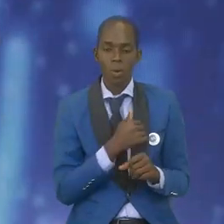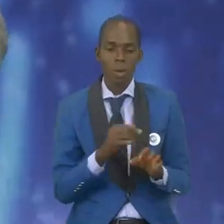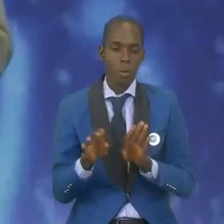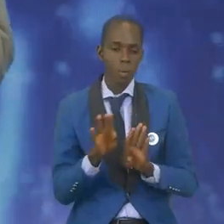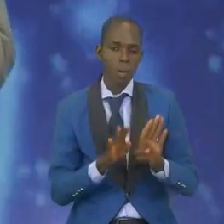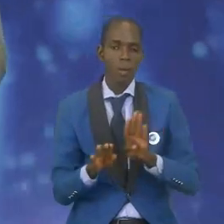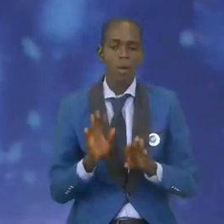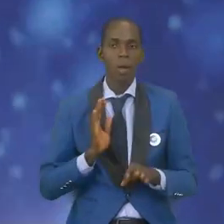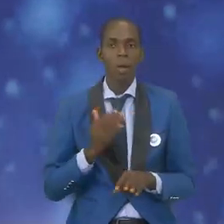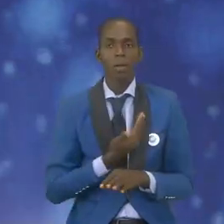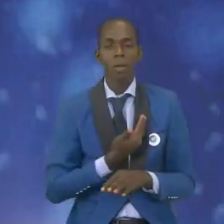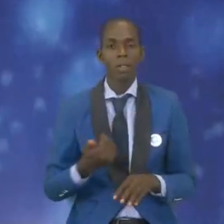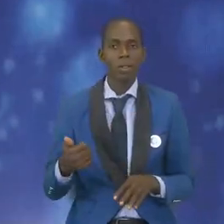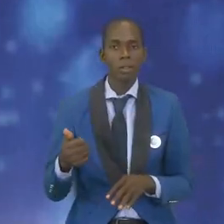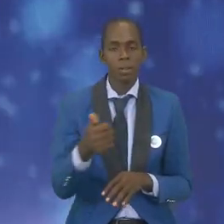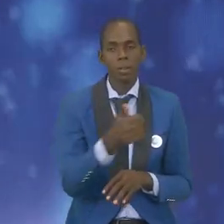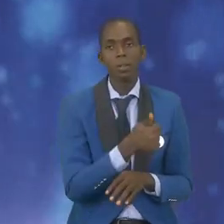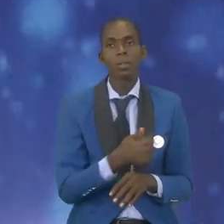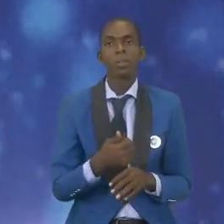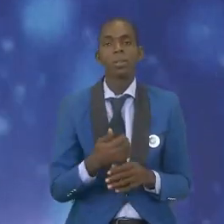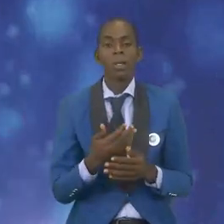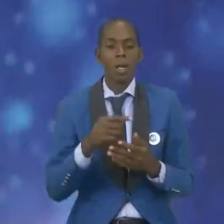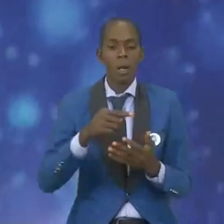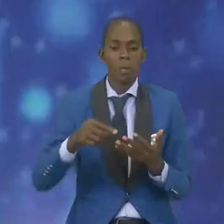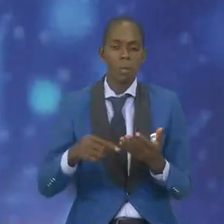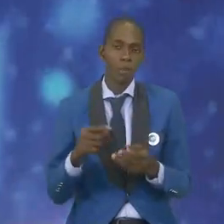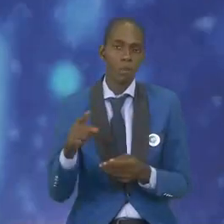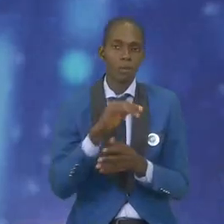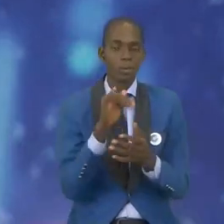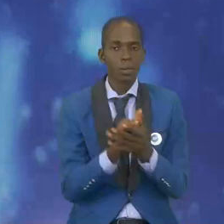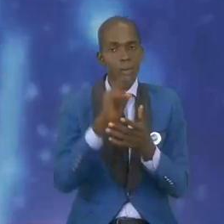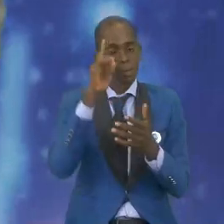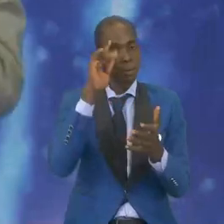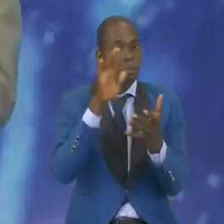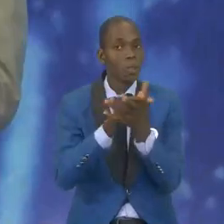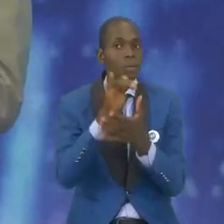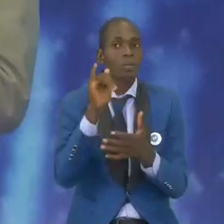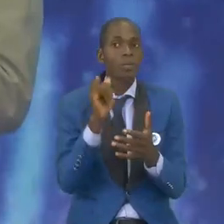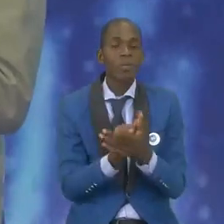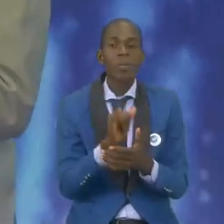sainte, juste et irréprochable.